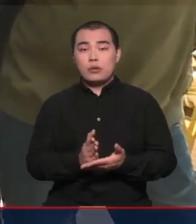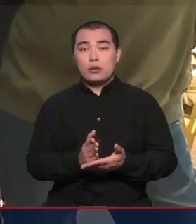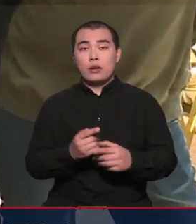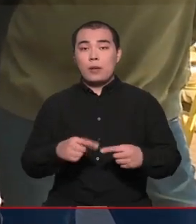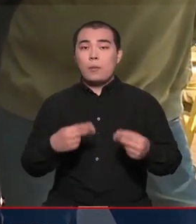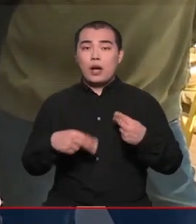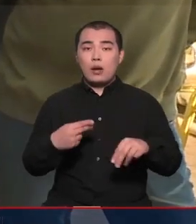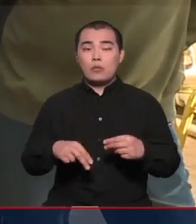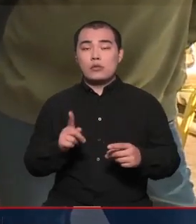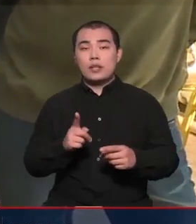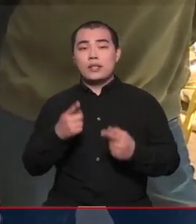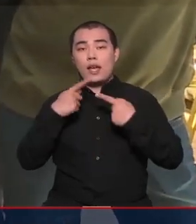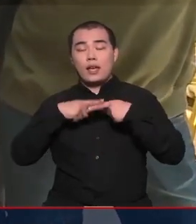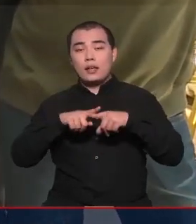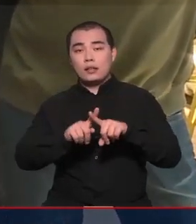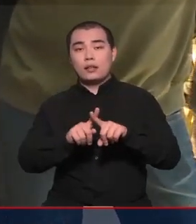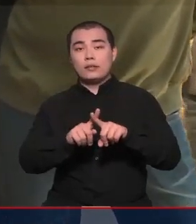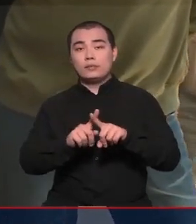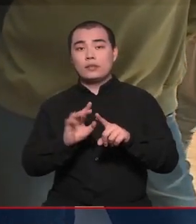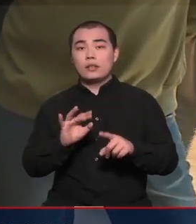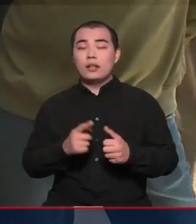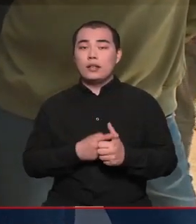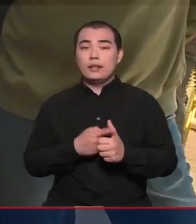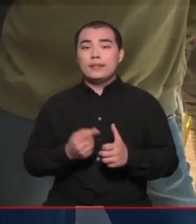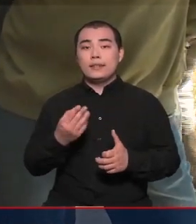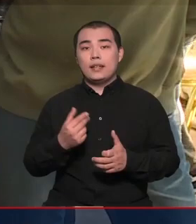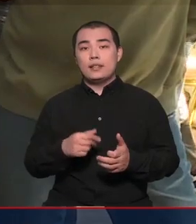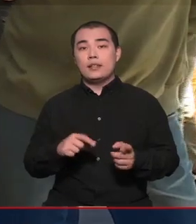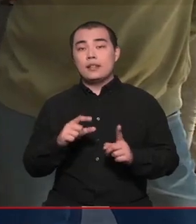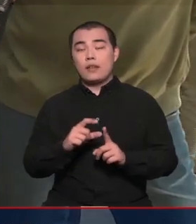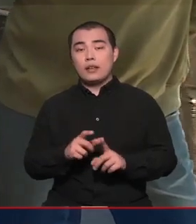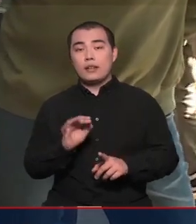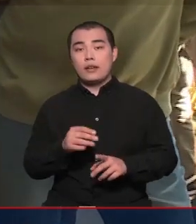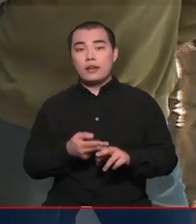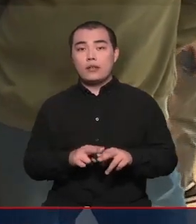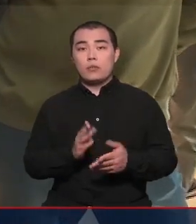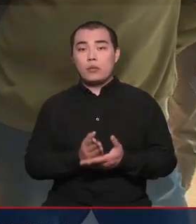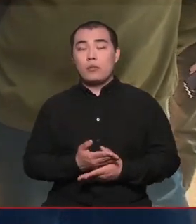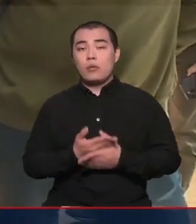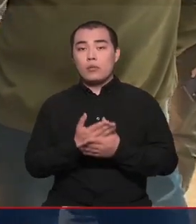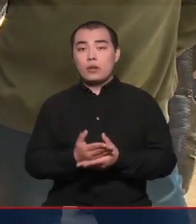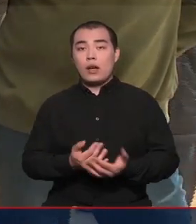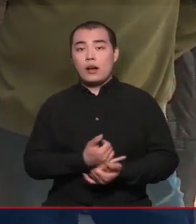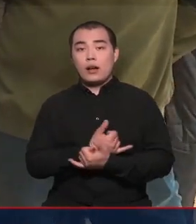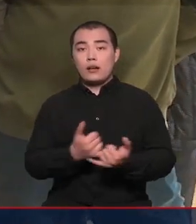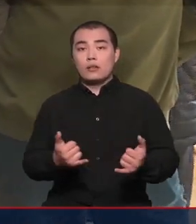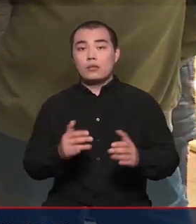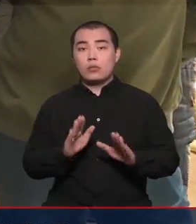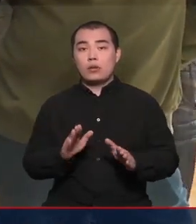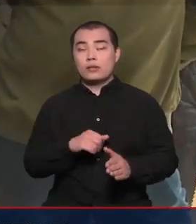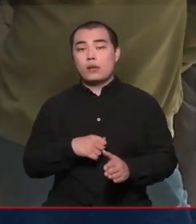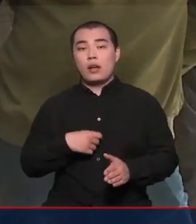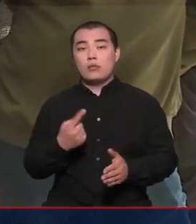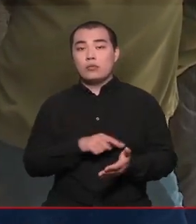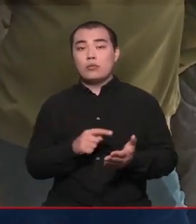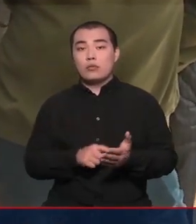в приобретении бытовой техники, либо в денежном выражении и так далее. И это будет полностью оказано только из одной